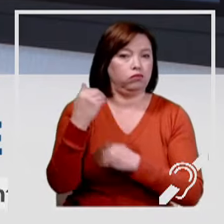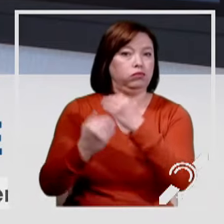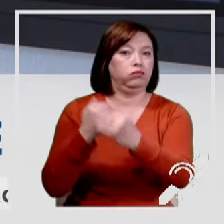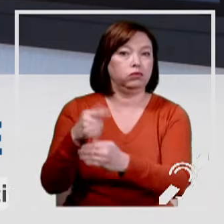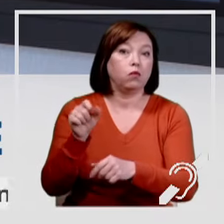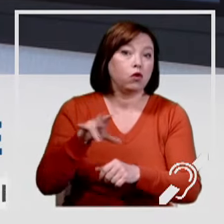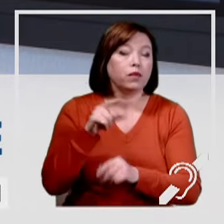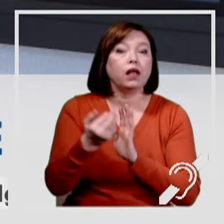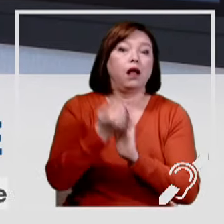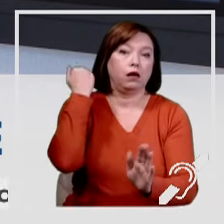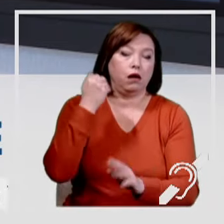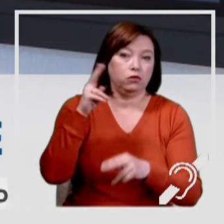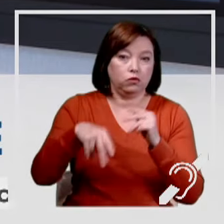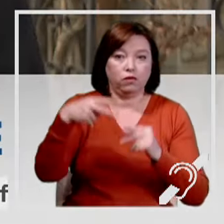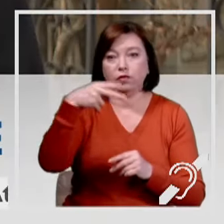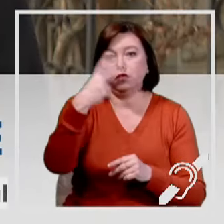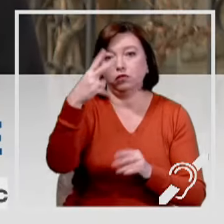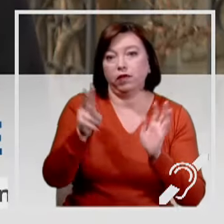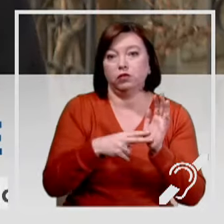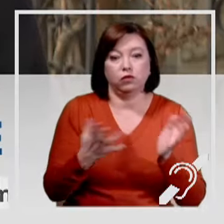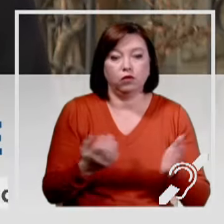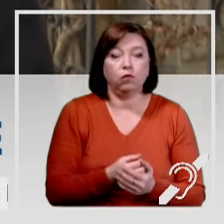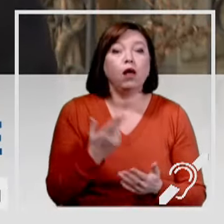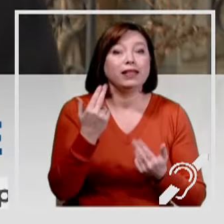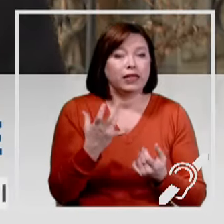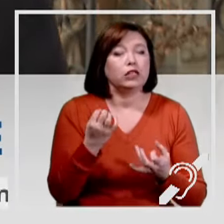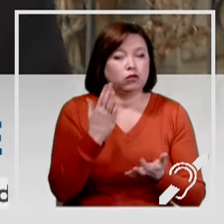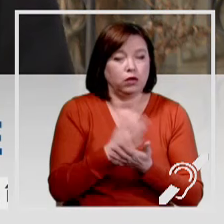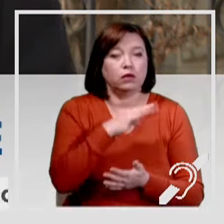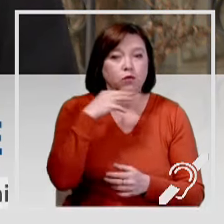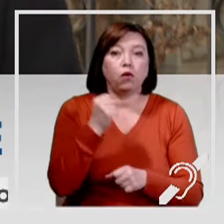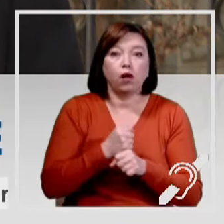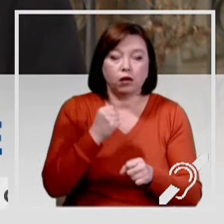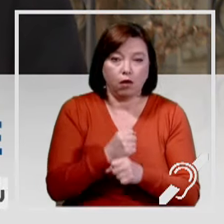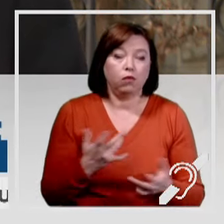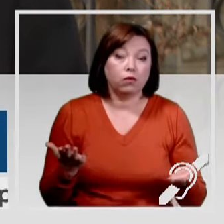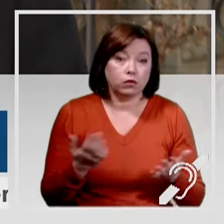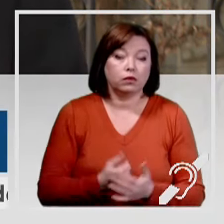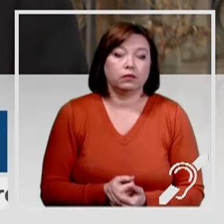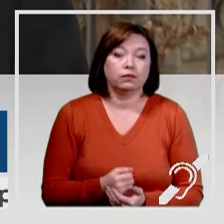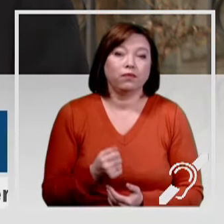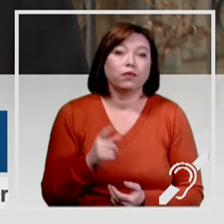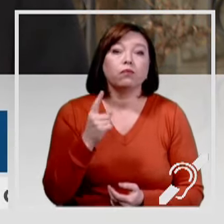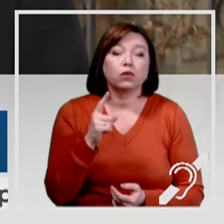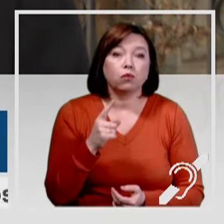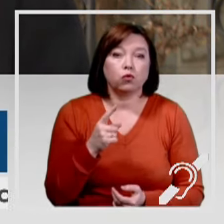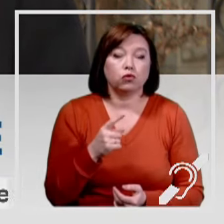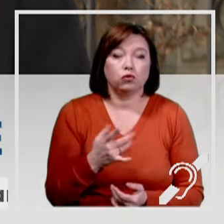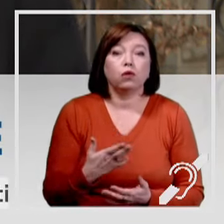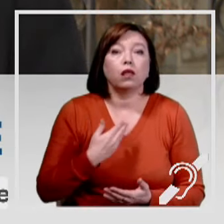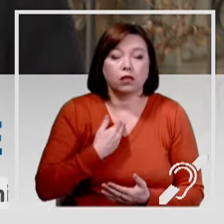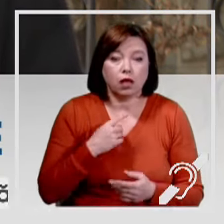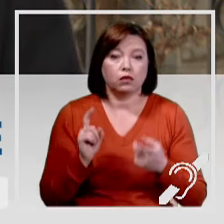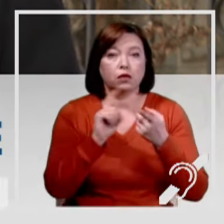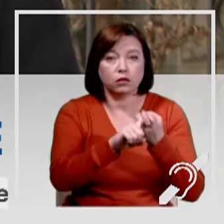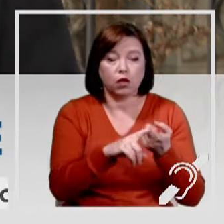că poate fi finalizat și în 2027. Da, încă mai este de lucru, cu certitudine, că, pentru că pe noi ne